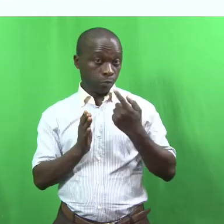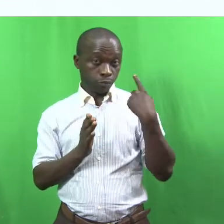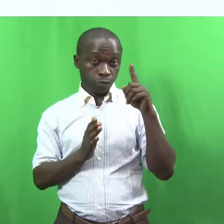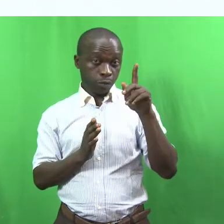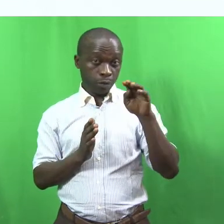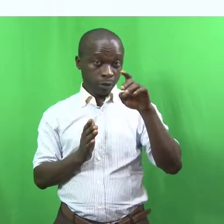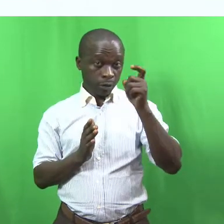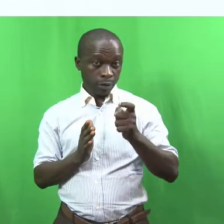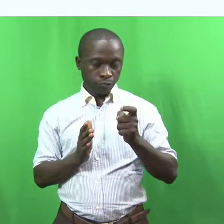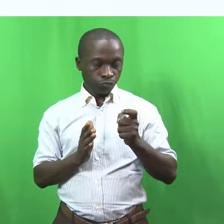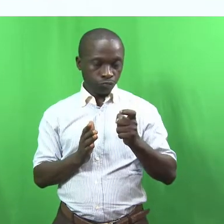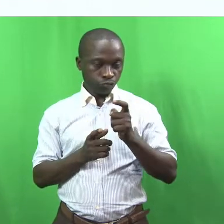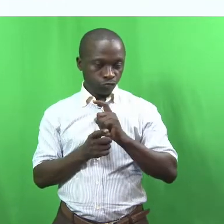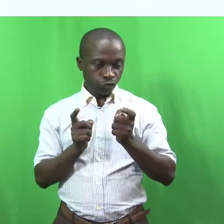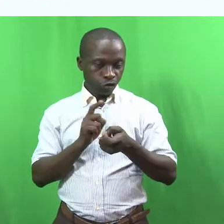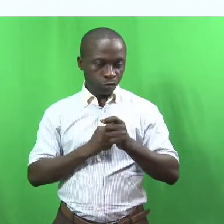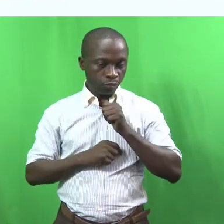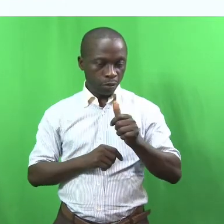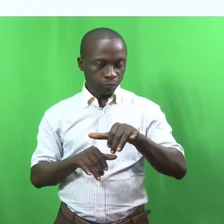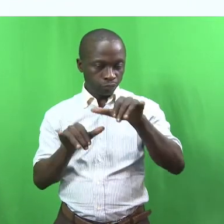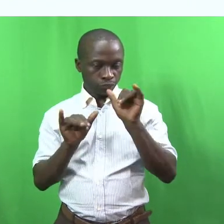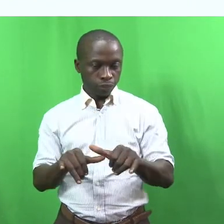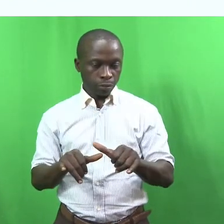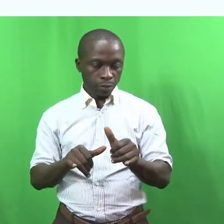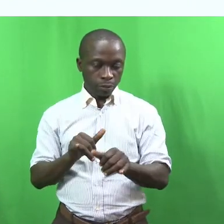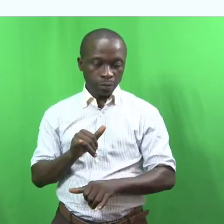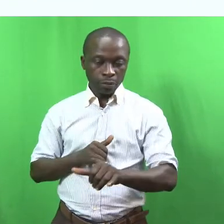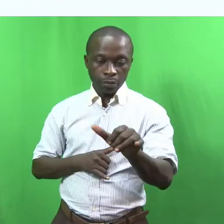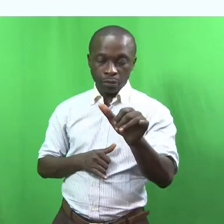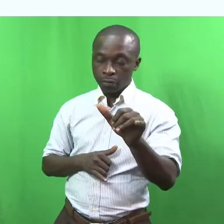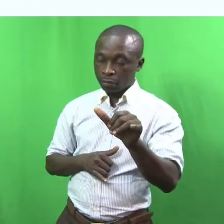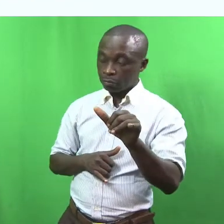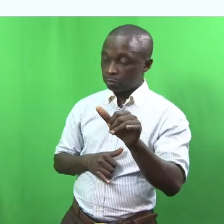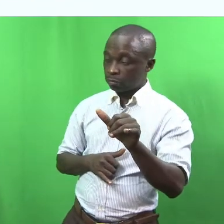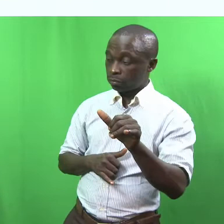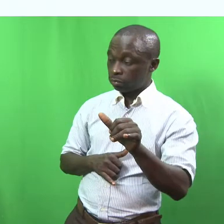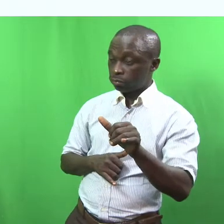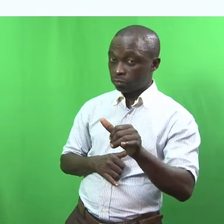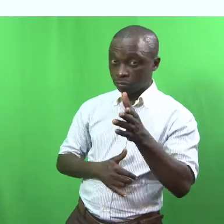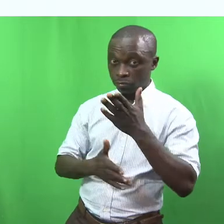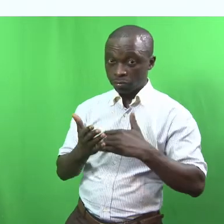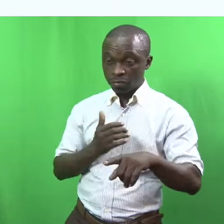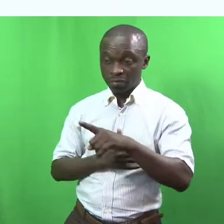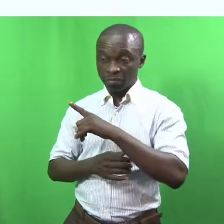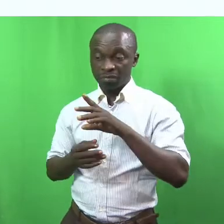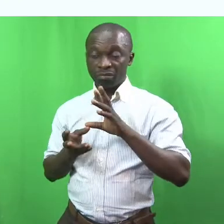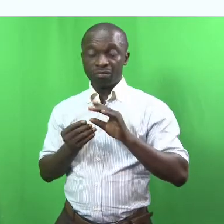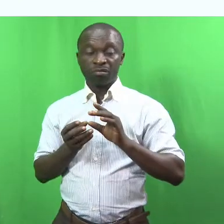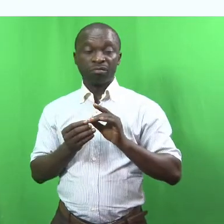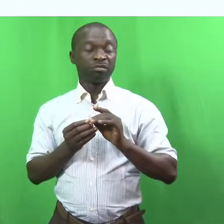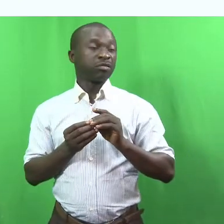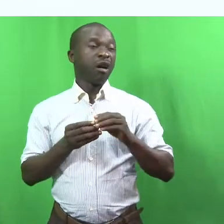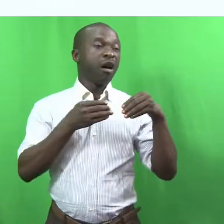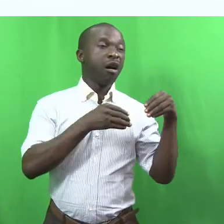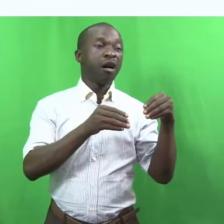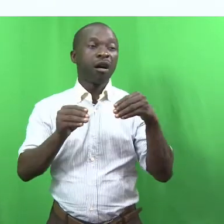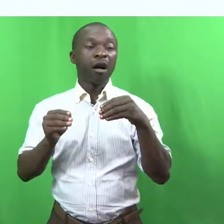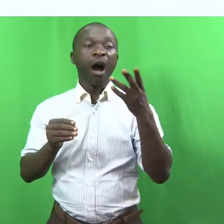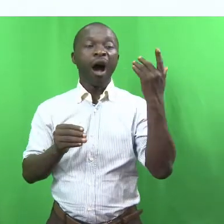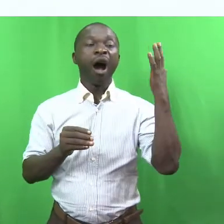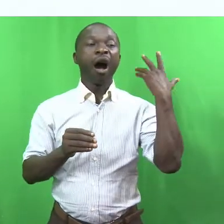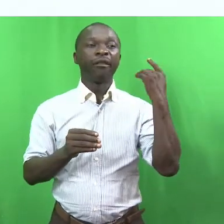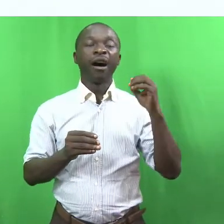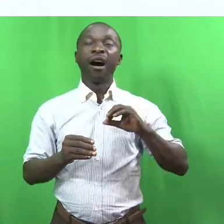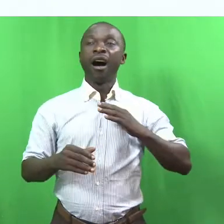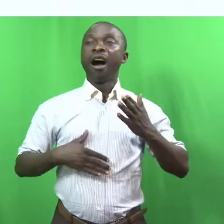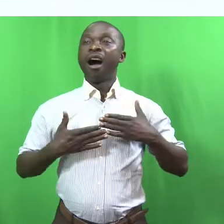le dire. Dans leur immense majorité, les inconditionnels des téléphones portables et autres tablettes numériques se sont réjouis il